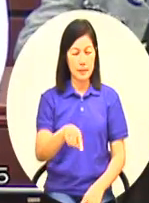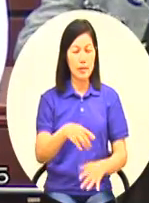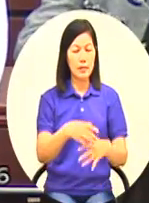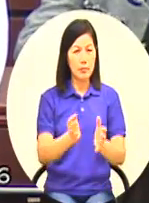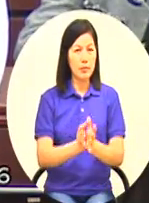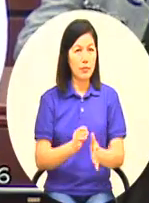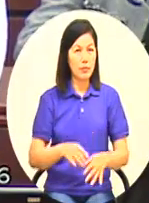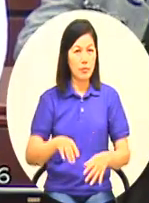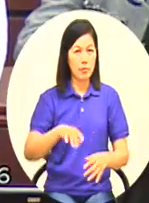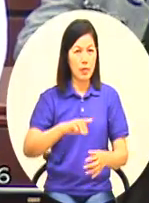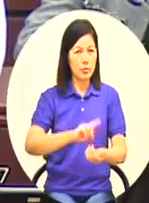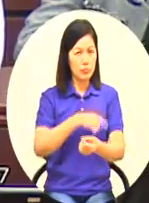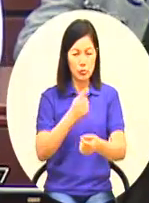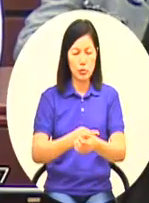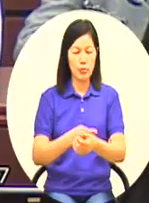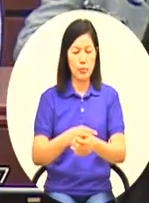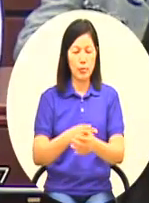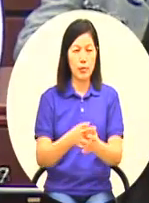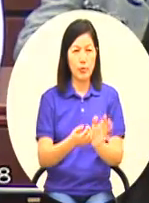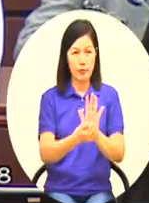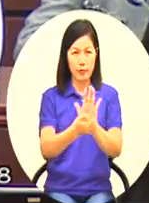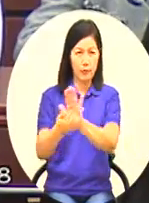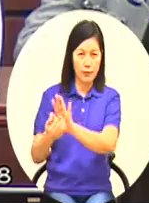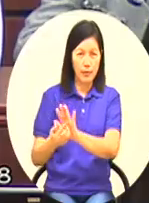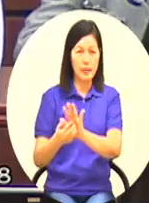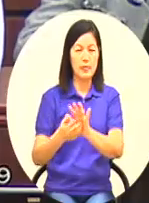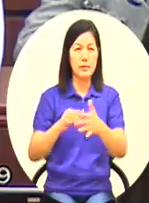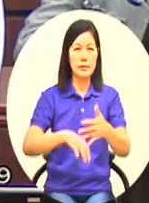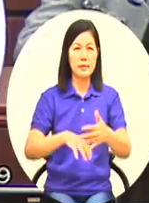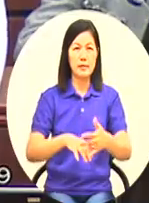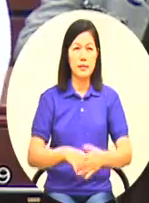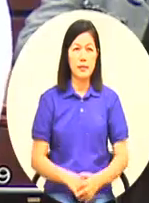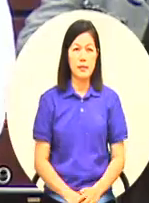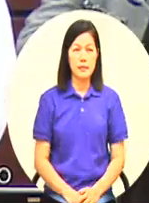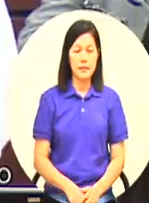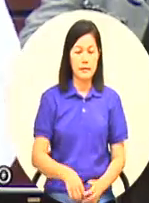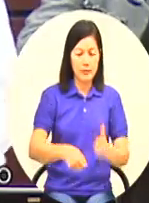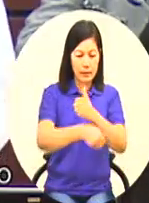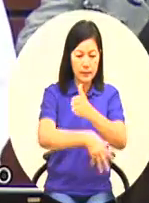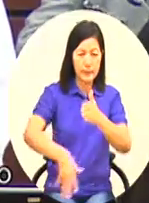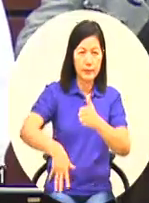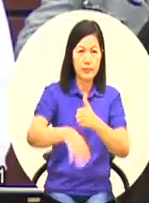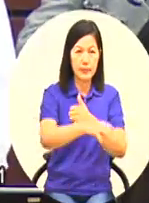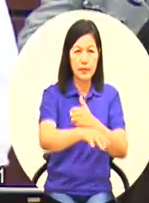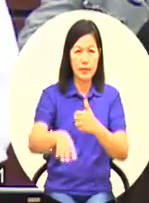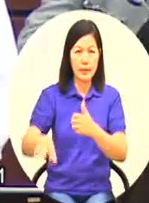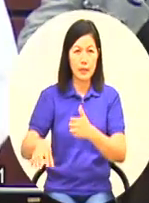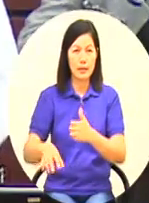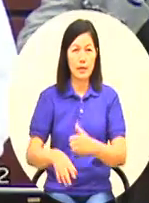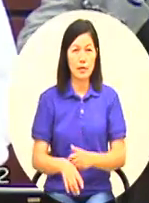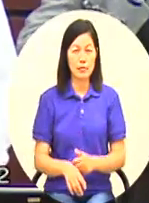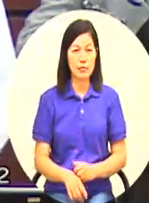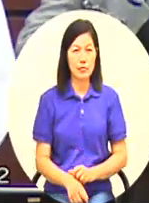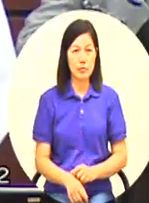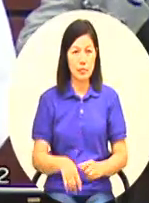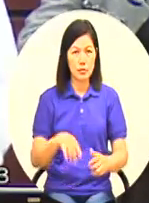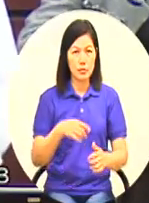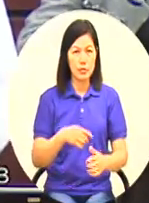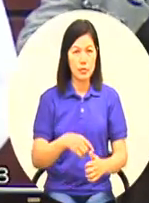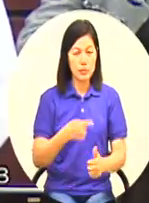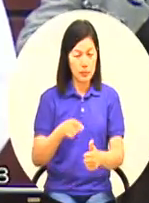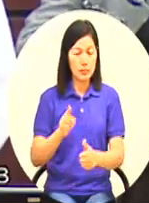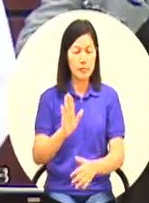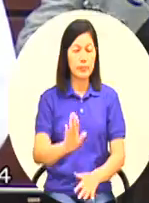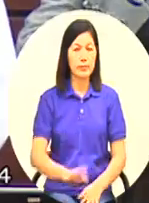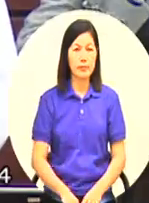个整个一个防疫里面，其实透过我们市政府各局处对我们包括我们资深员的清楚，那我们在从因为在今年的一